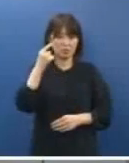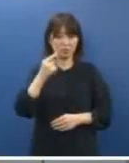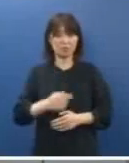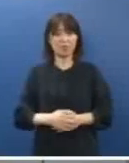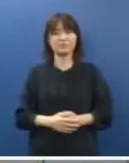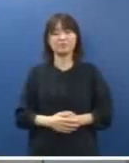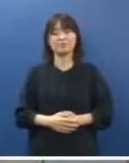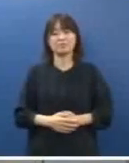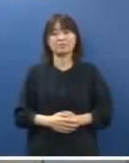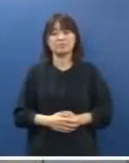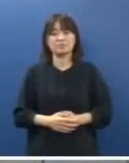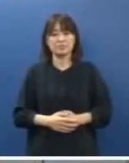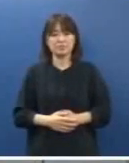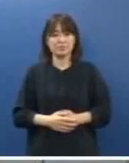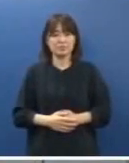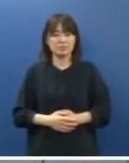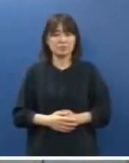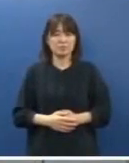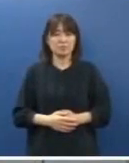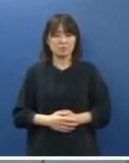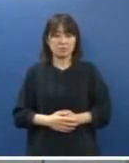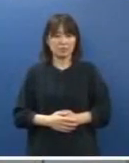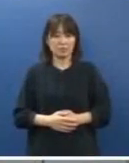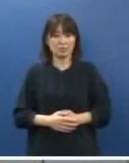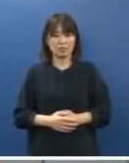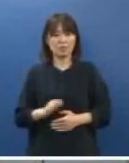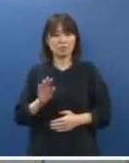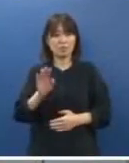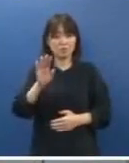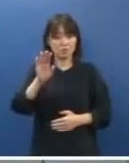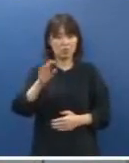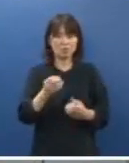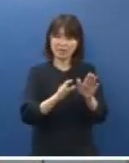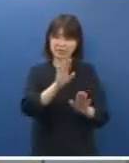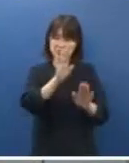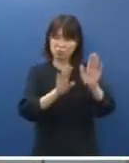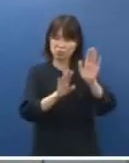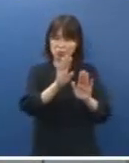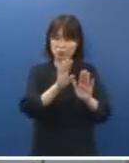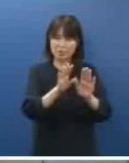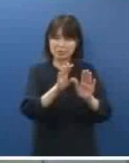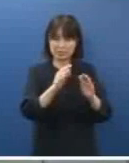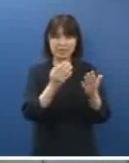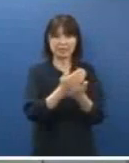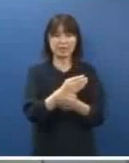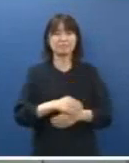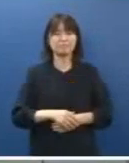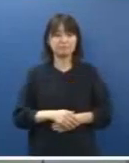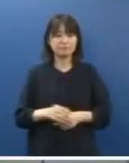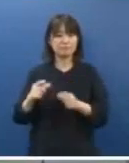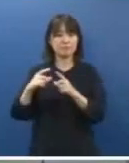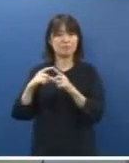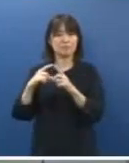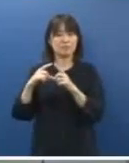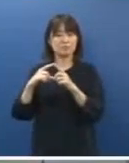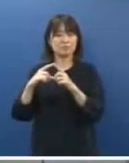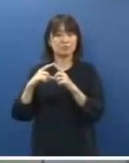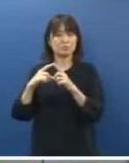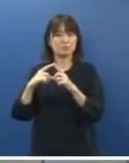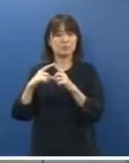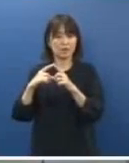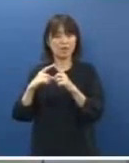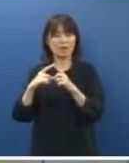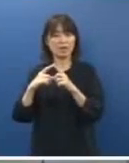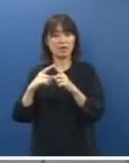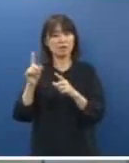。まあ、こうしたことを今後新しい局面に入りましたので、政府も含めてどういうふうに展開していくのか、